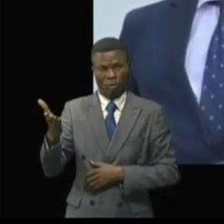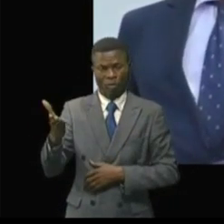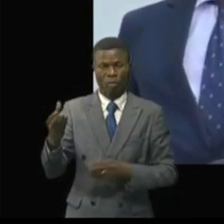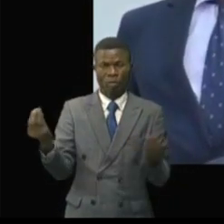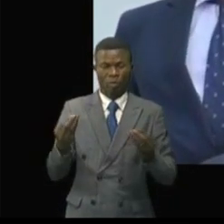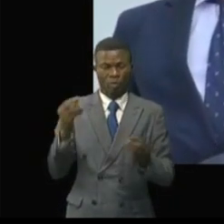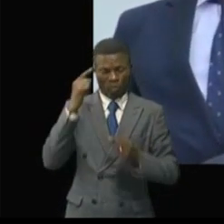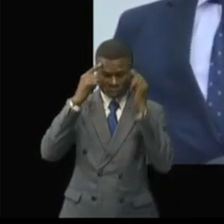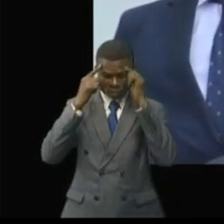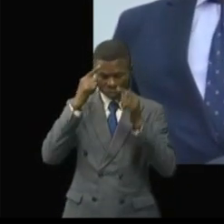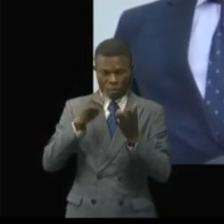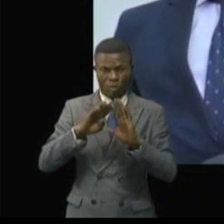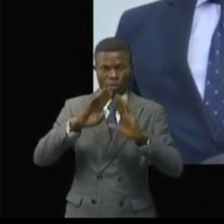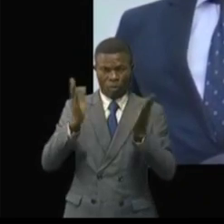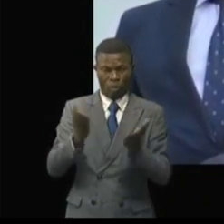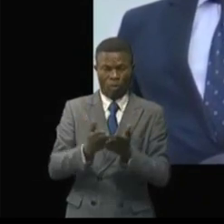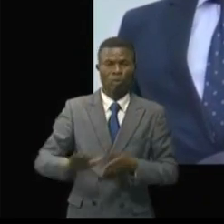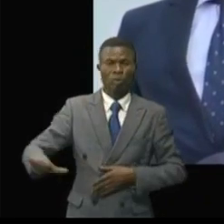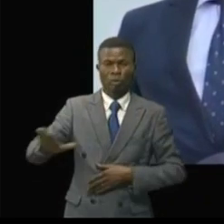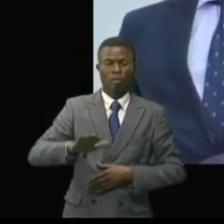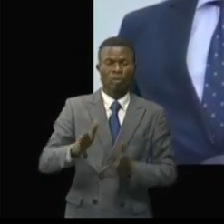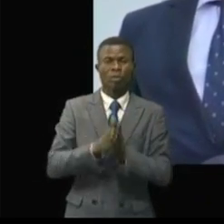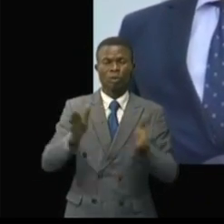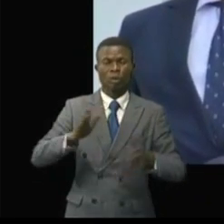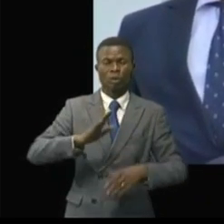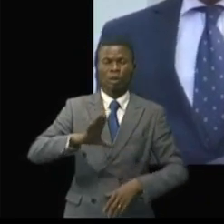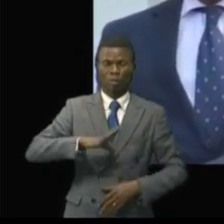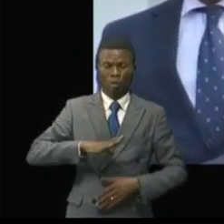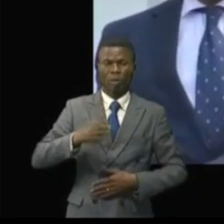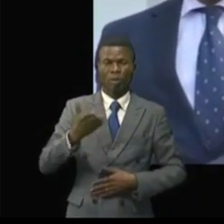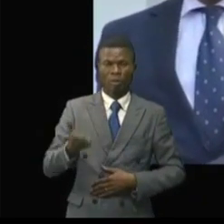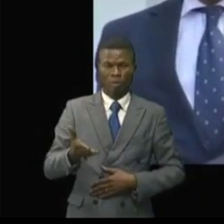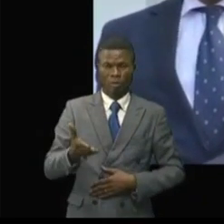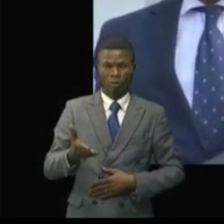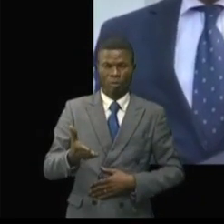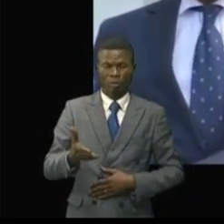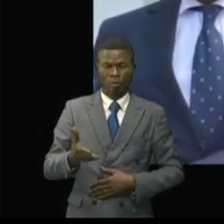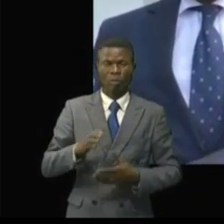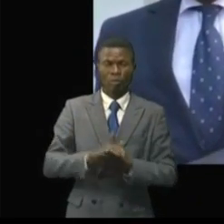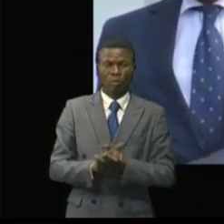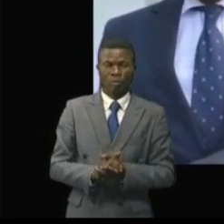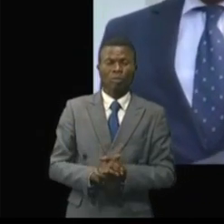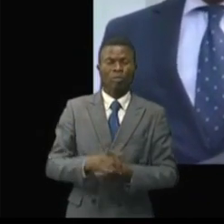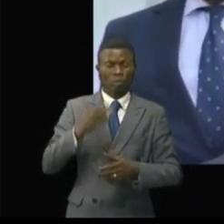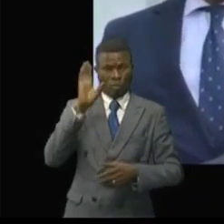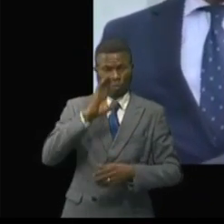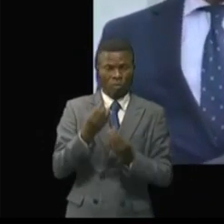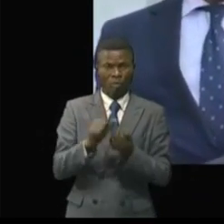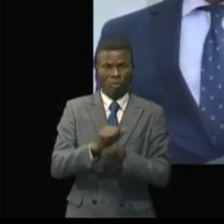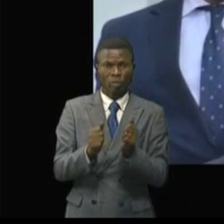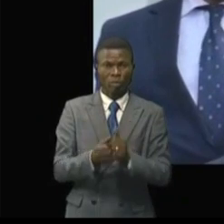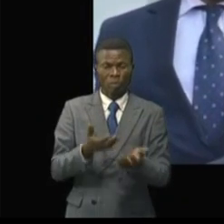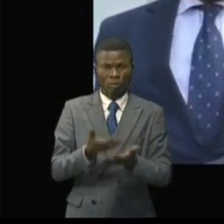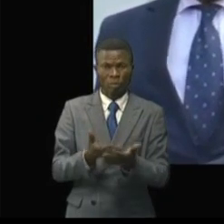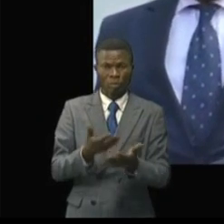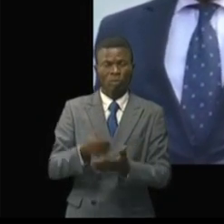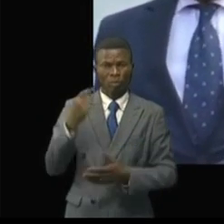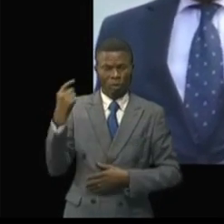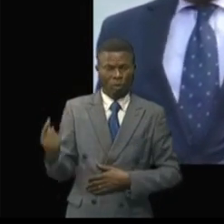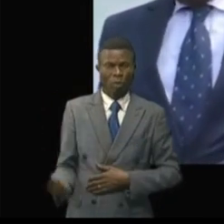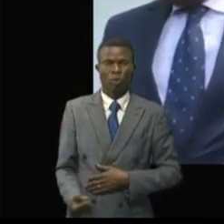pratiquement l'ensemble de la République qui le ressent. En cantonnant nos comptes de manière